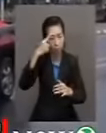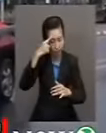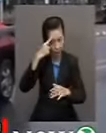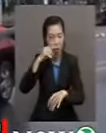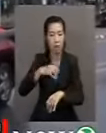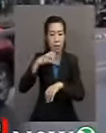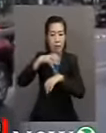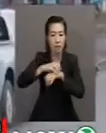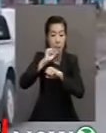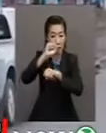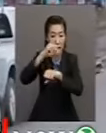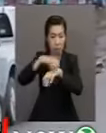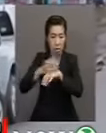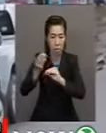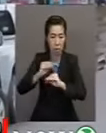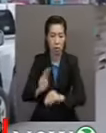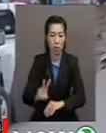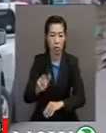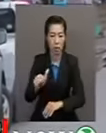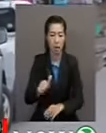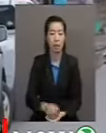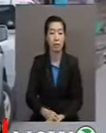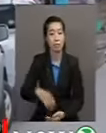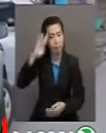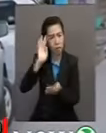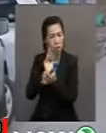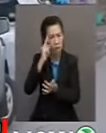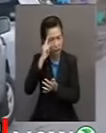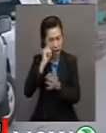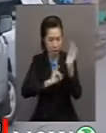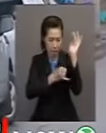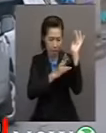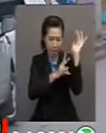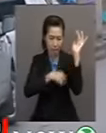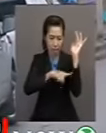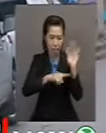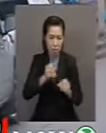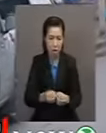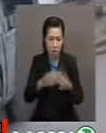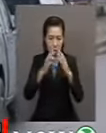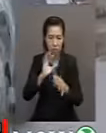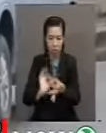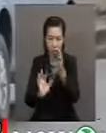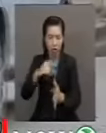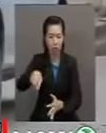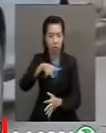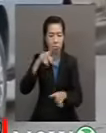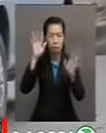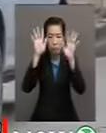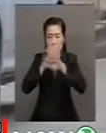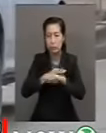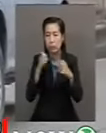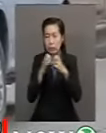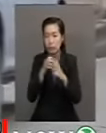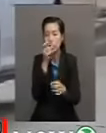มูลเหตุในการจูงใจทางตำรวจบอกแบบนี้ครับเชื่อว่าระเบิดป่วนใต้เผาวางเพลิงในภาคใต้เป็นการก่อกวนไม่